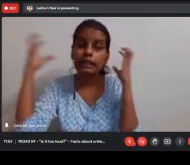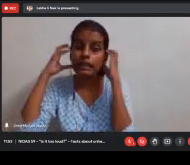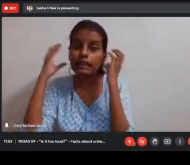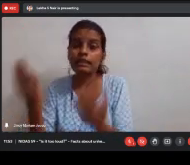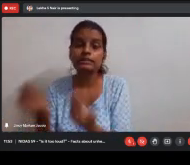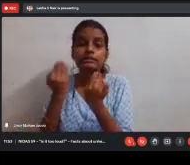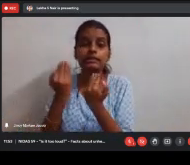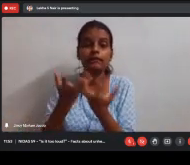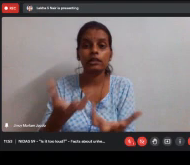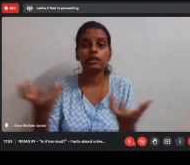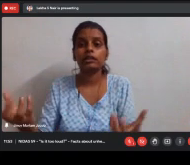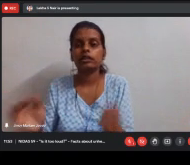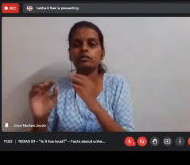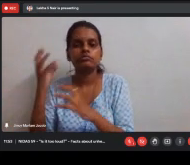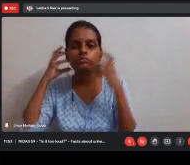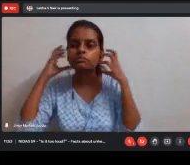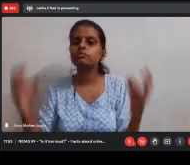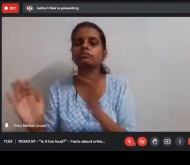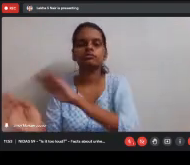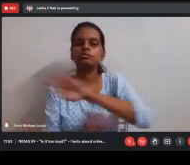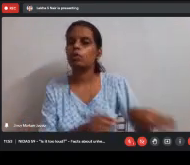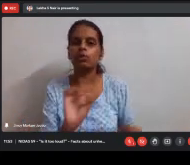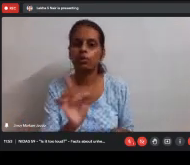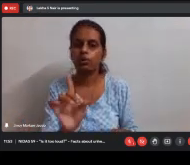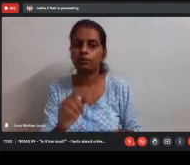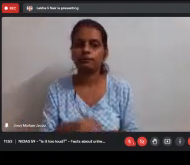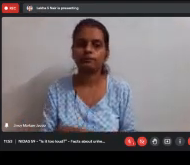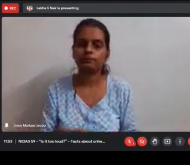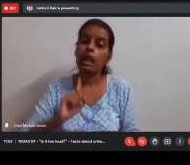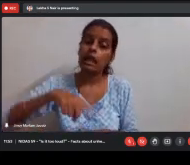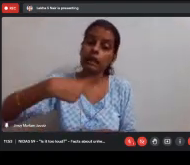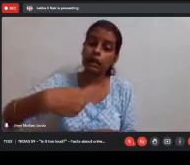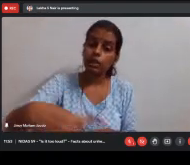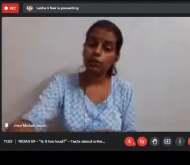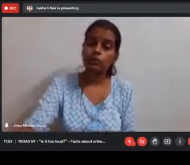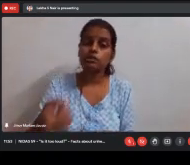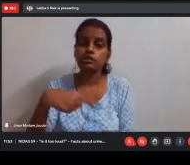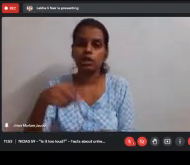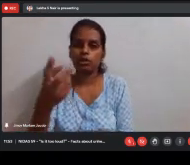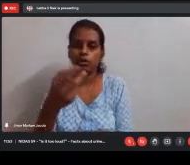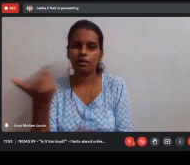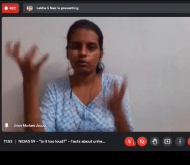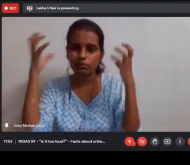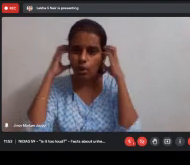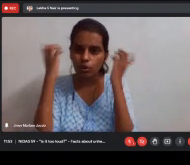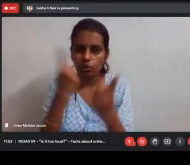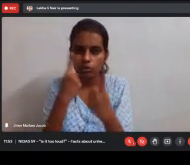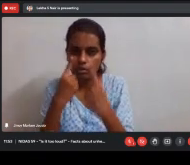കേൾക്കുന്നതെങ്കിൽ 5 minute എന്ന് പറയുന്നത് വളരെ സിഗ്നിഫിക്കന്റ് ആയിട്ടുള്ള സമയമാണ്. സോ ഒരു കാരണവശാലും നോയ്സി സാഹചര്യങ്ങളിൽ നമ്മൾ